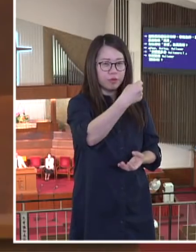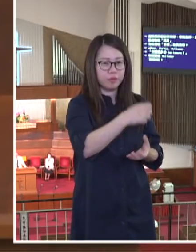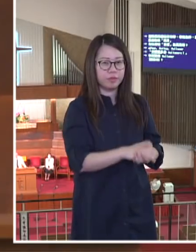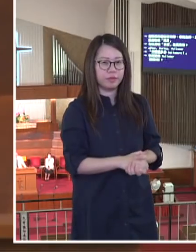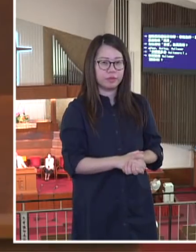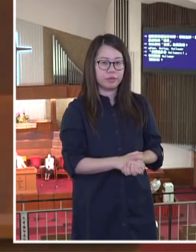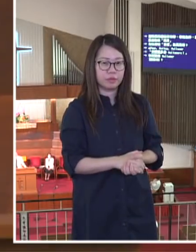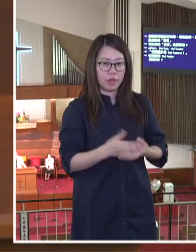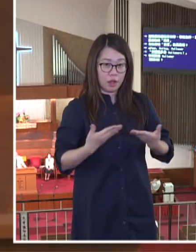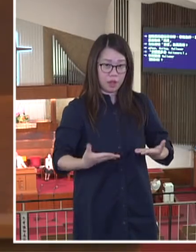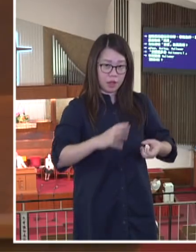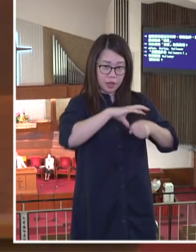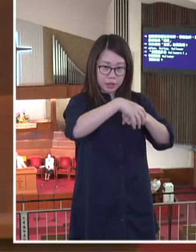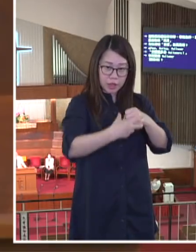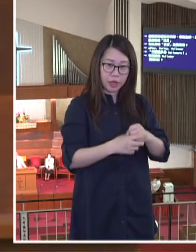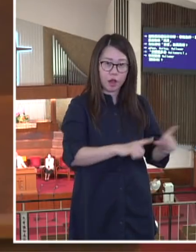下无新事，